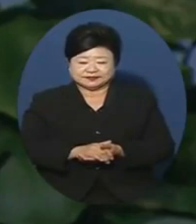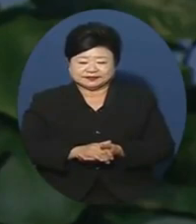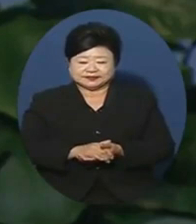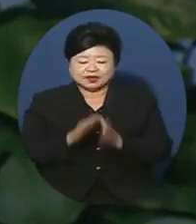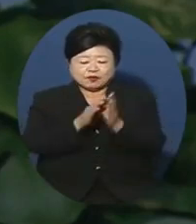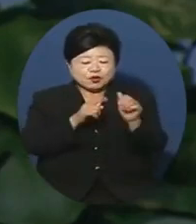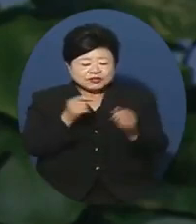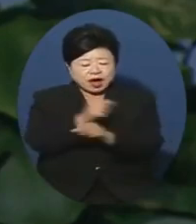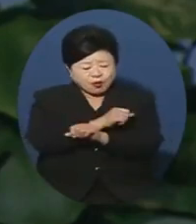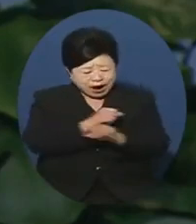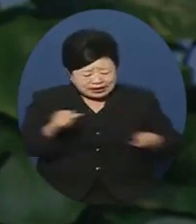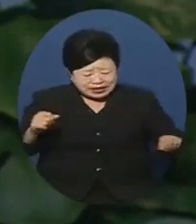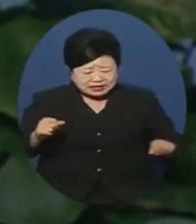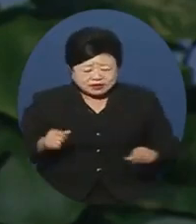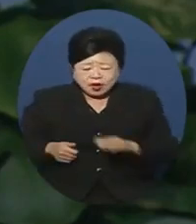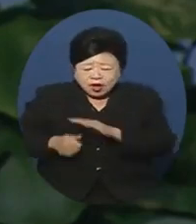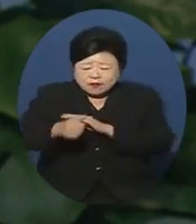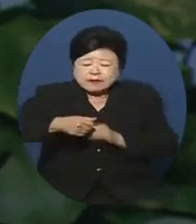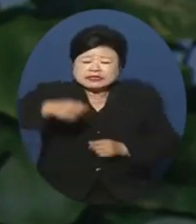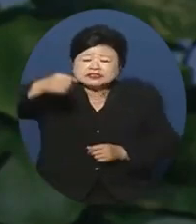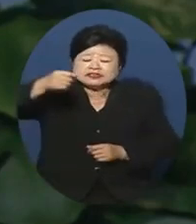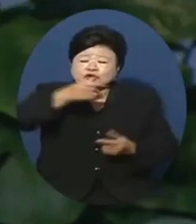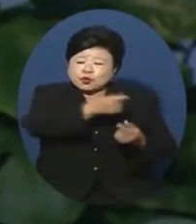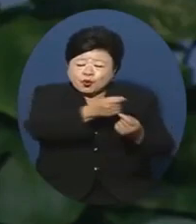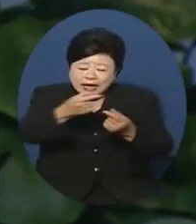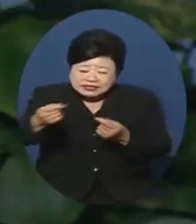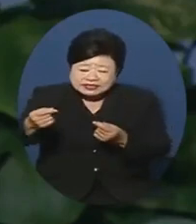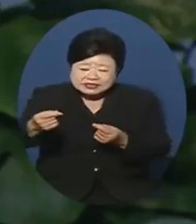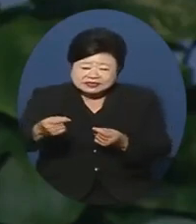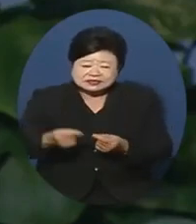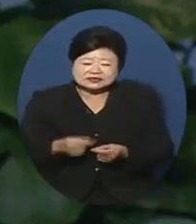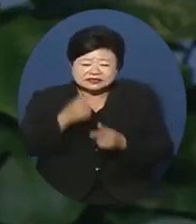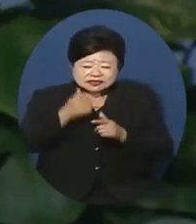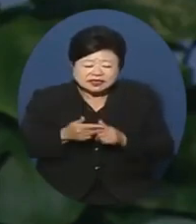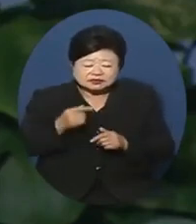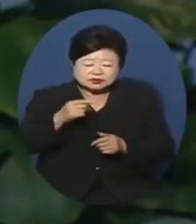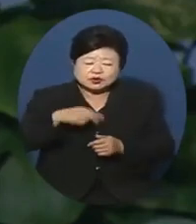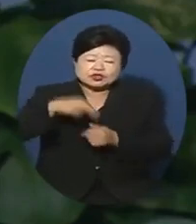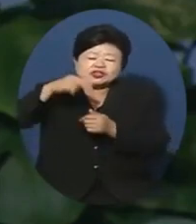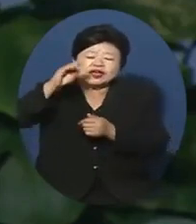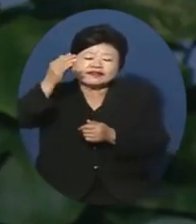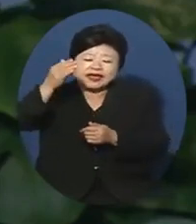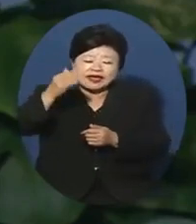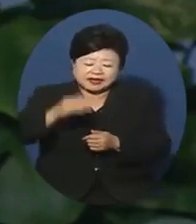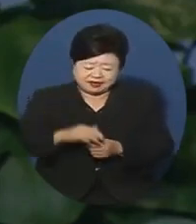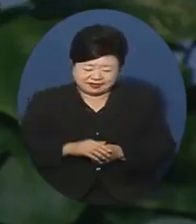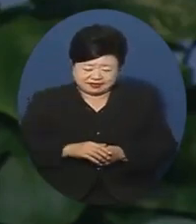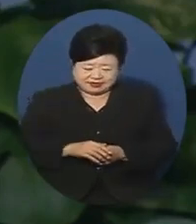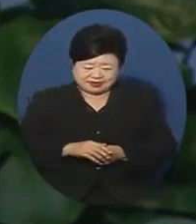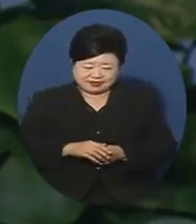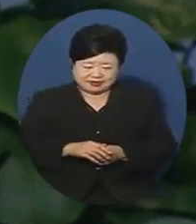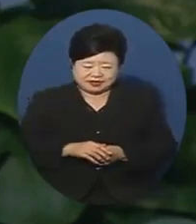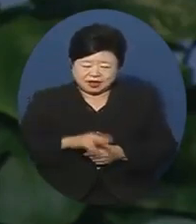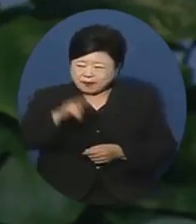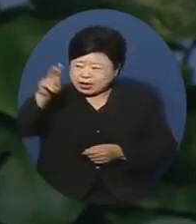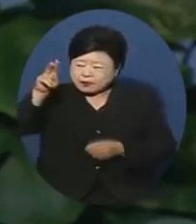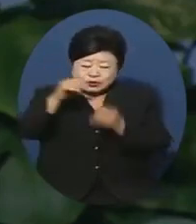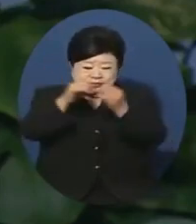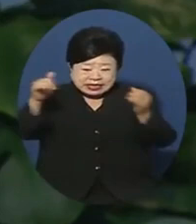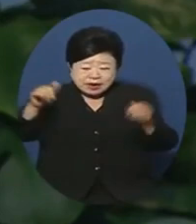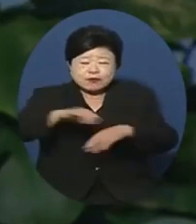모세가 광야에서 뱀을 등에 같이 인자도 들려야 하리니 저를 바라보는